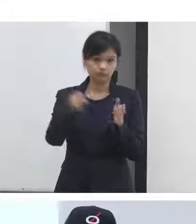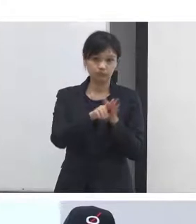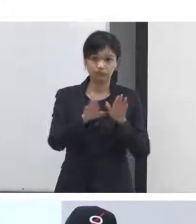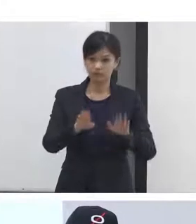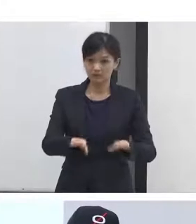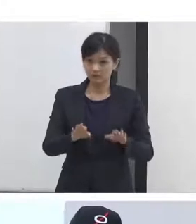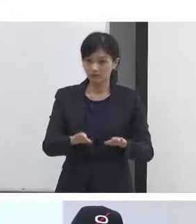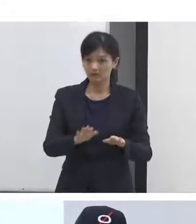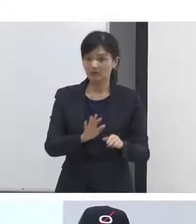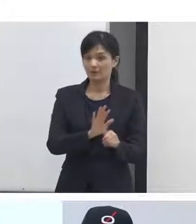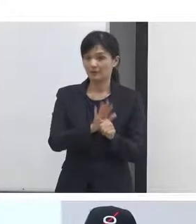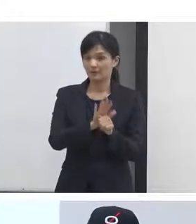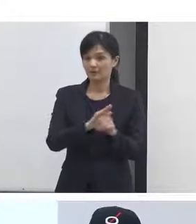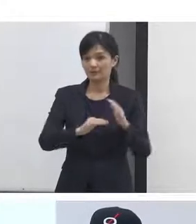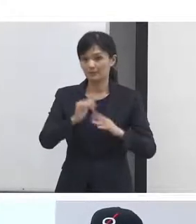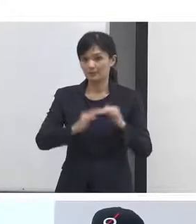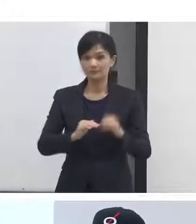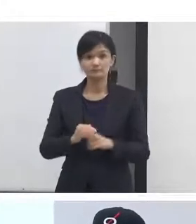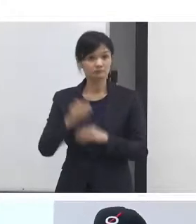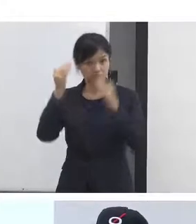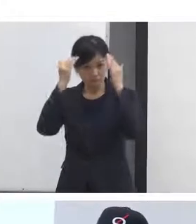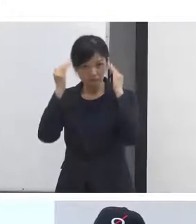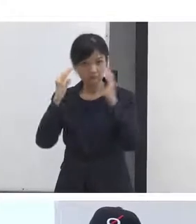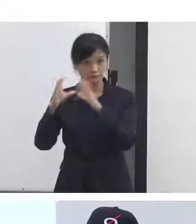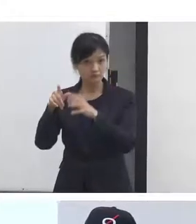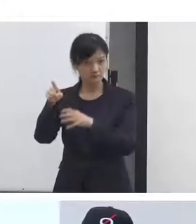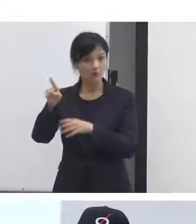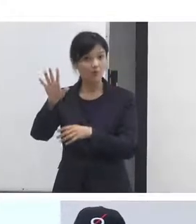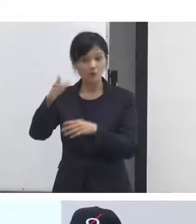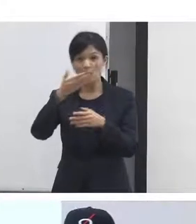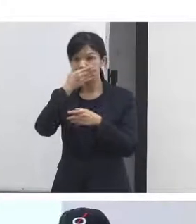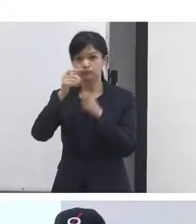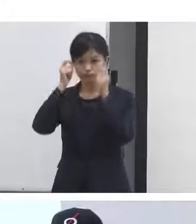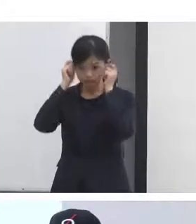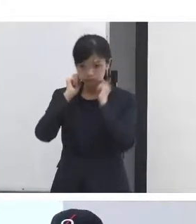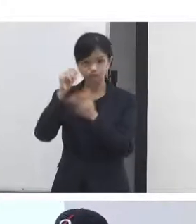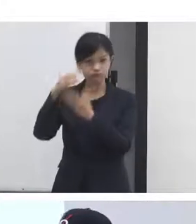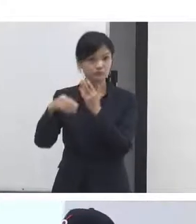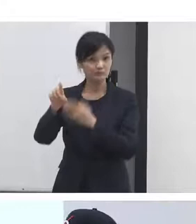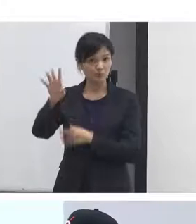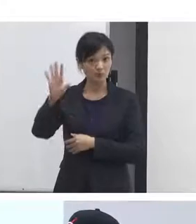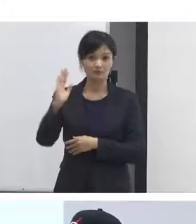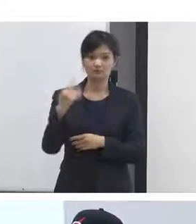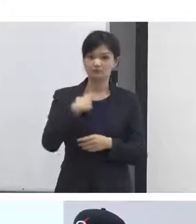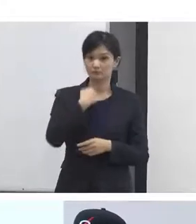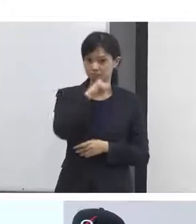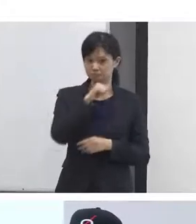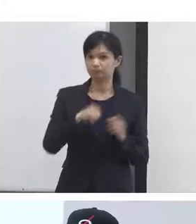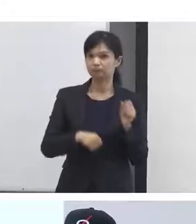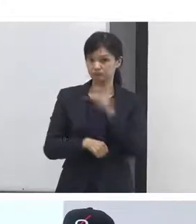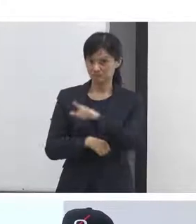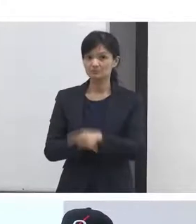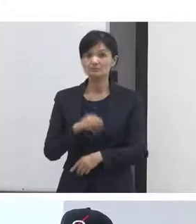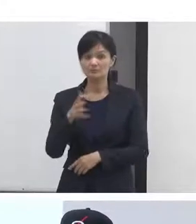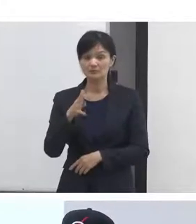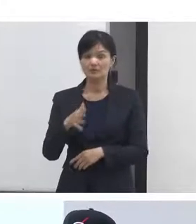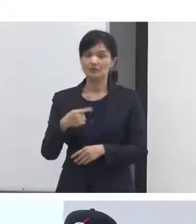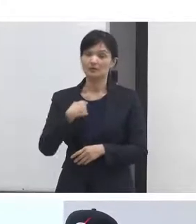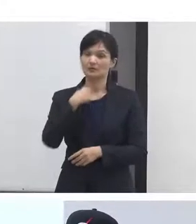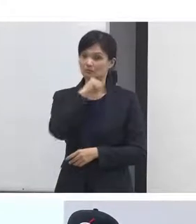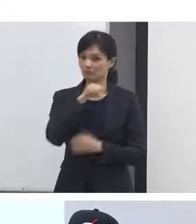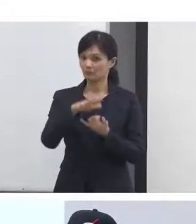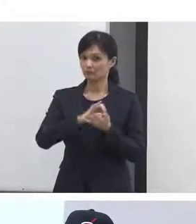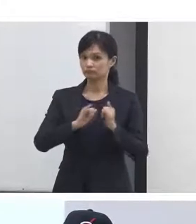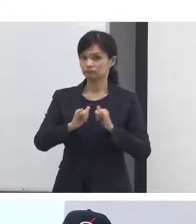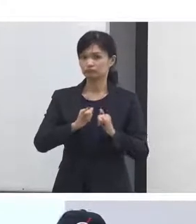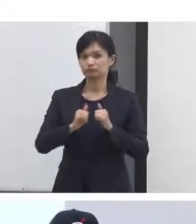有口罩政策，为什么韩国的口罩政策它发挥的效果可能没有那么好？因为它在全民健，它没有类似我们全民健保这样的一个